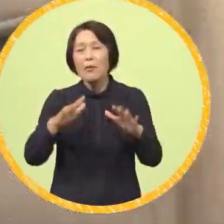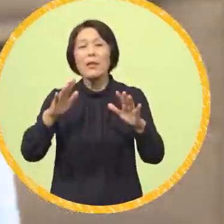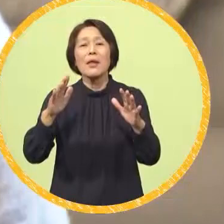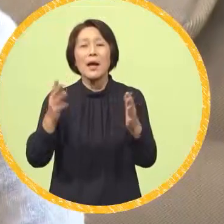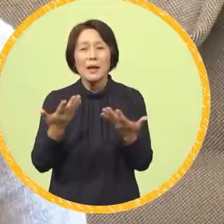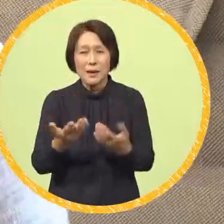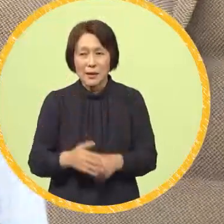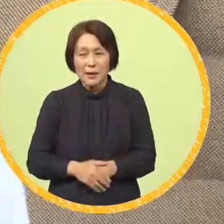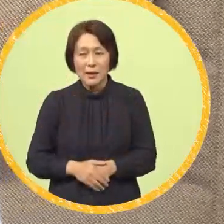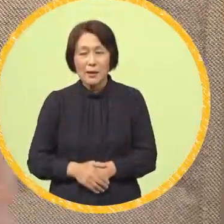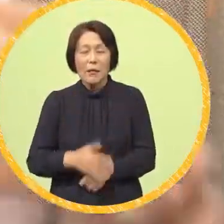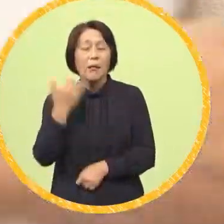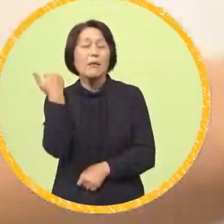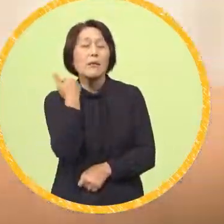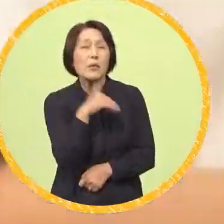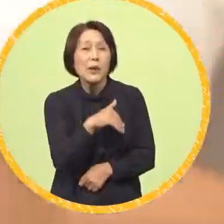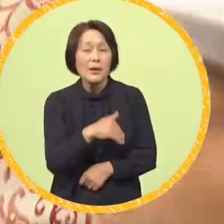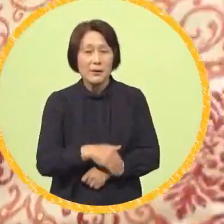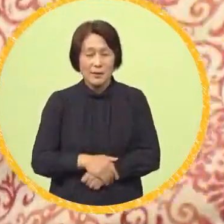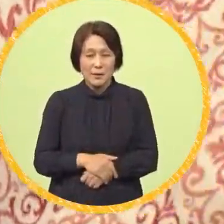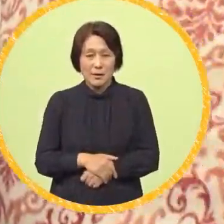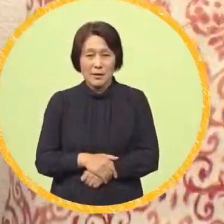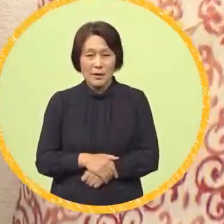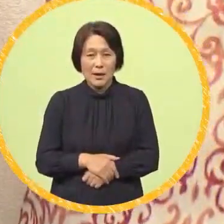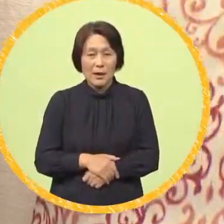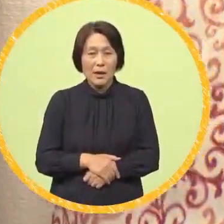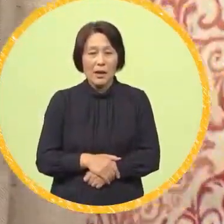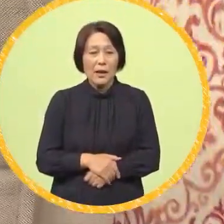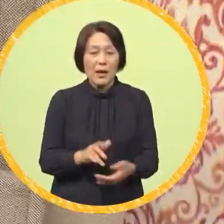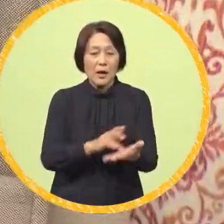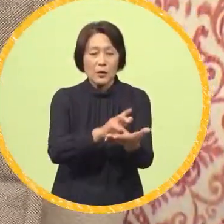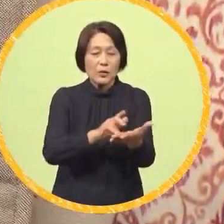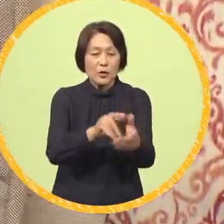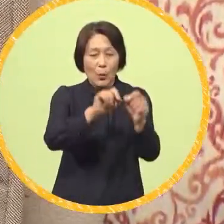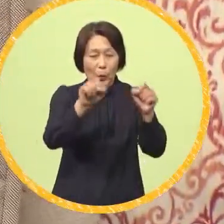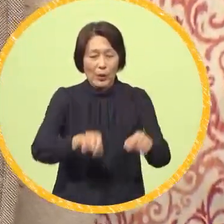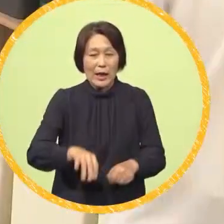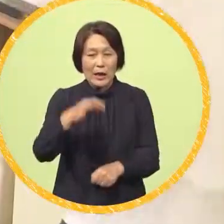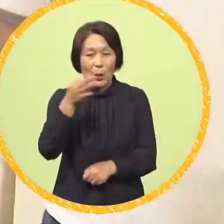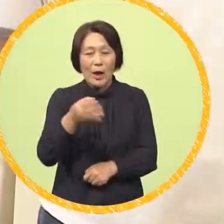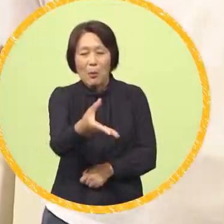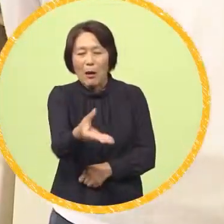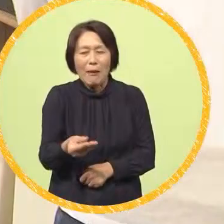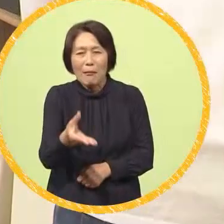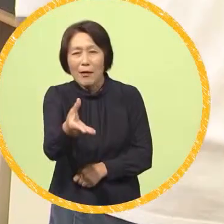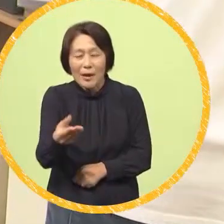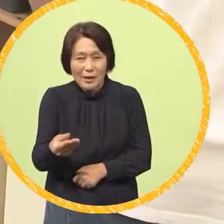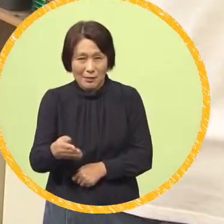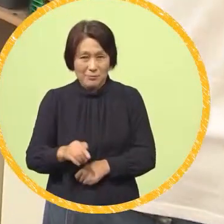で、まあ、クビにもなって借金もその薬物の問題でしててとか、